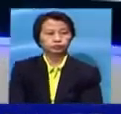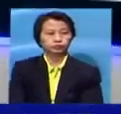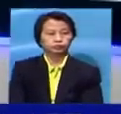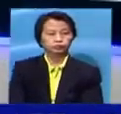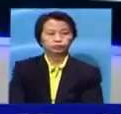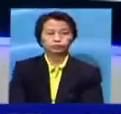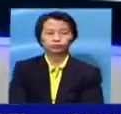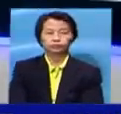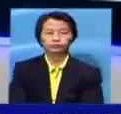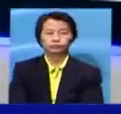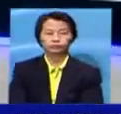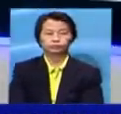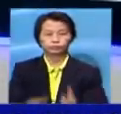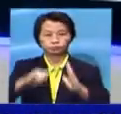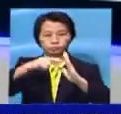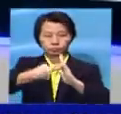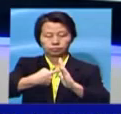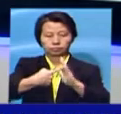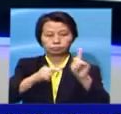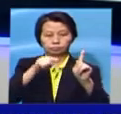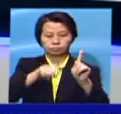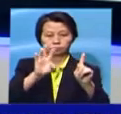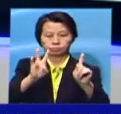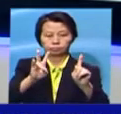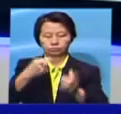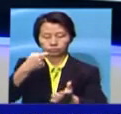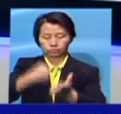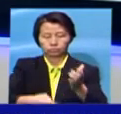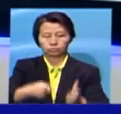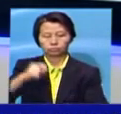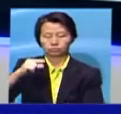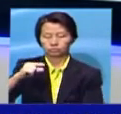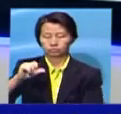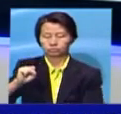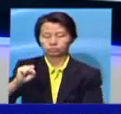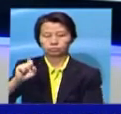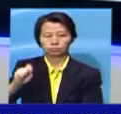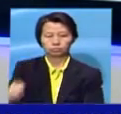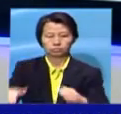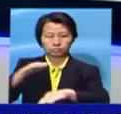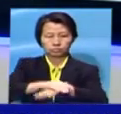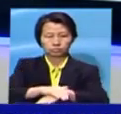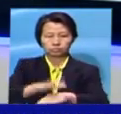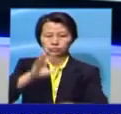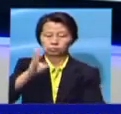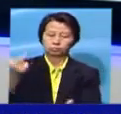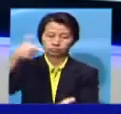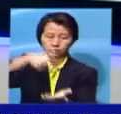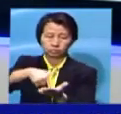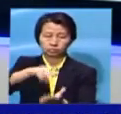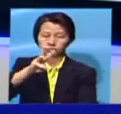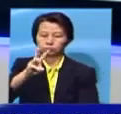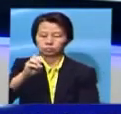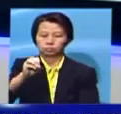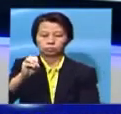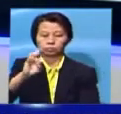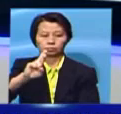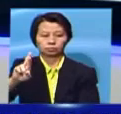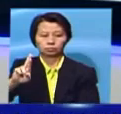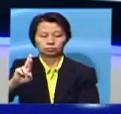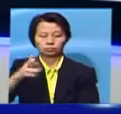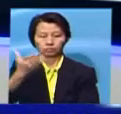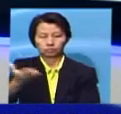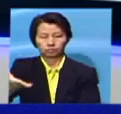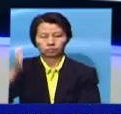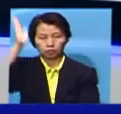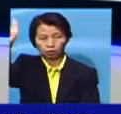pangsapuri berkuatkuasa 1 julai ini Cukai barang dan perkhidmatan GST ke atas 60 lagi item makanan akan dibatalkan